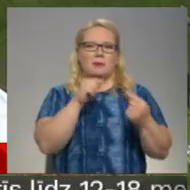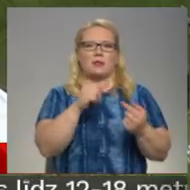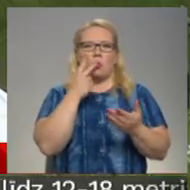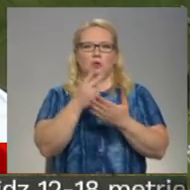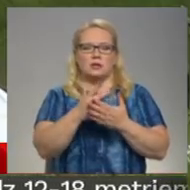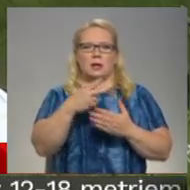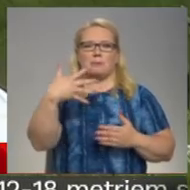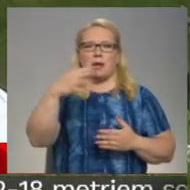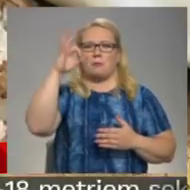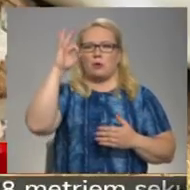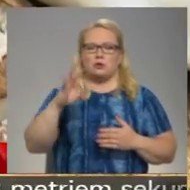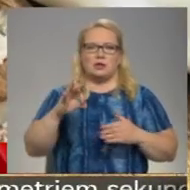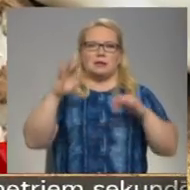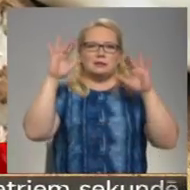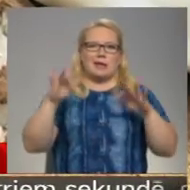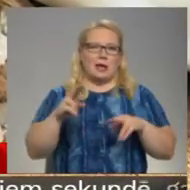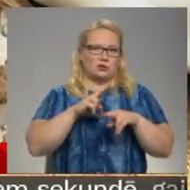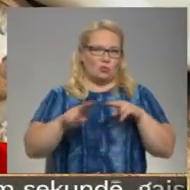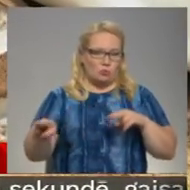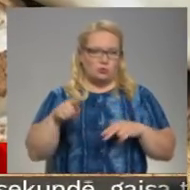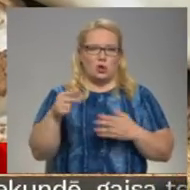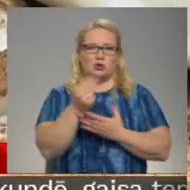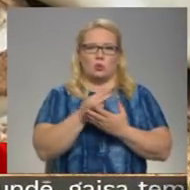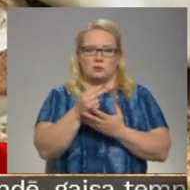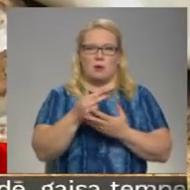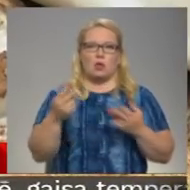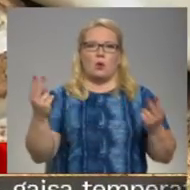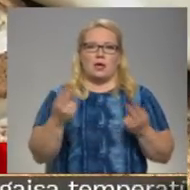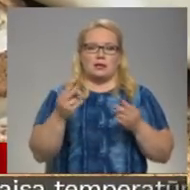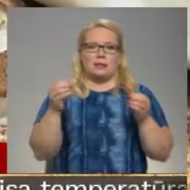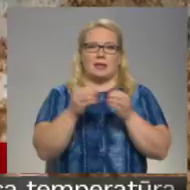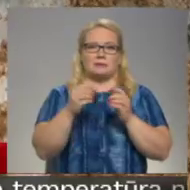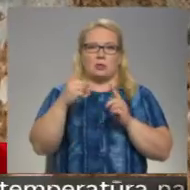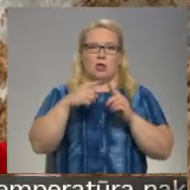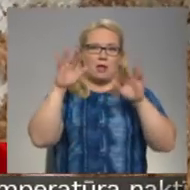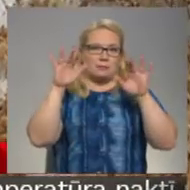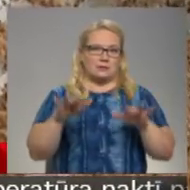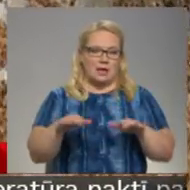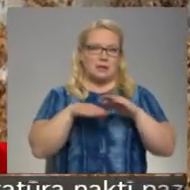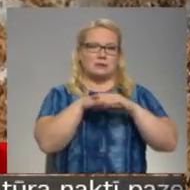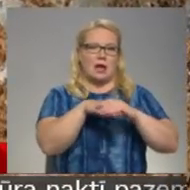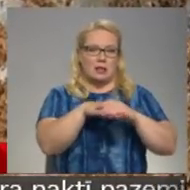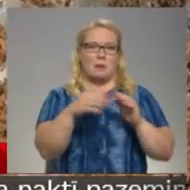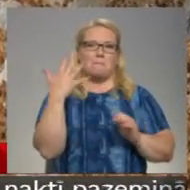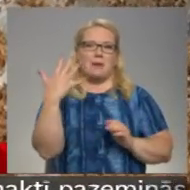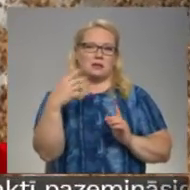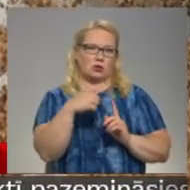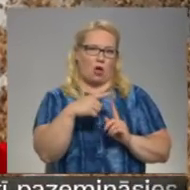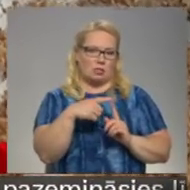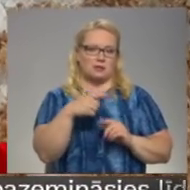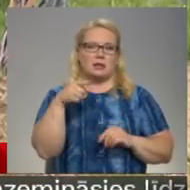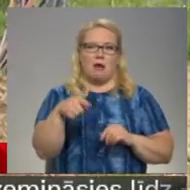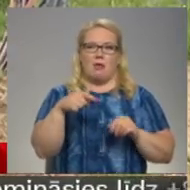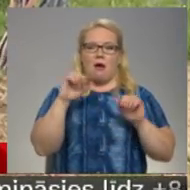ir 50% sniega zudums, un tas nozīmē, ka no ievasarotajām 10 tonām sniega saglabātos 5 tonas.